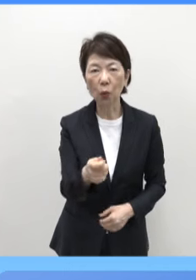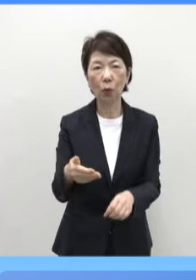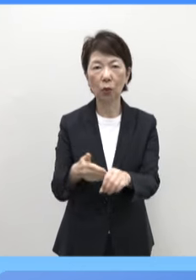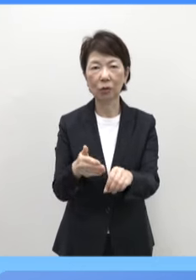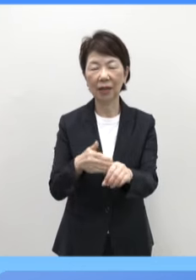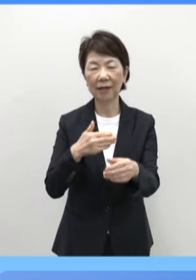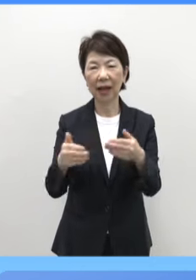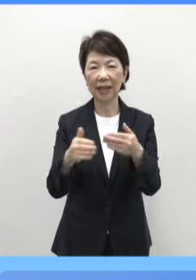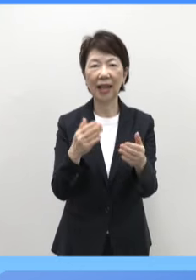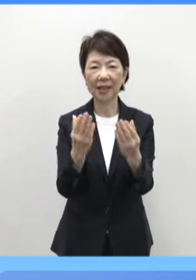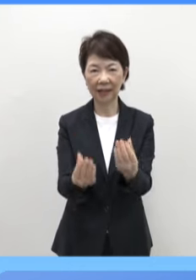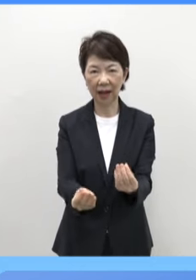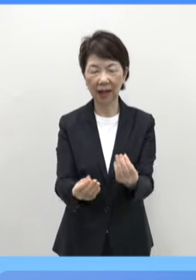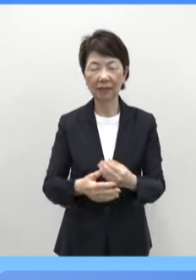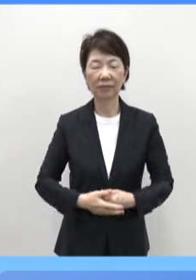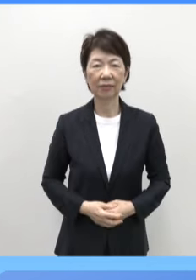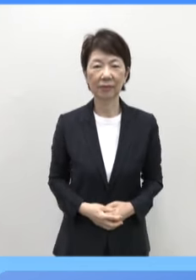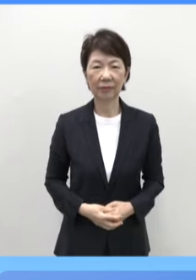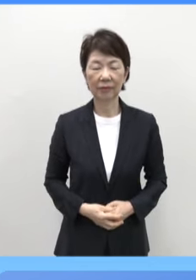ただきました。